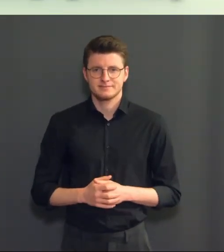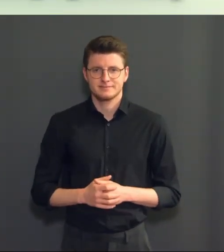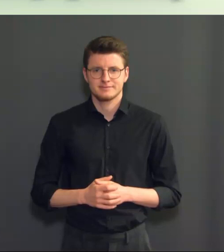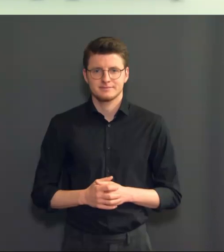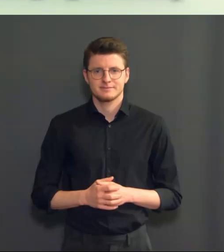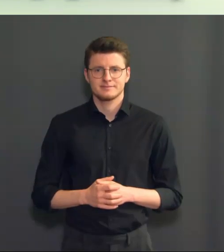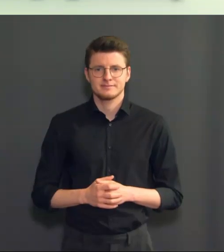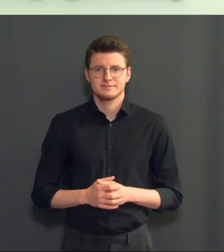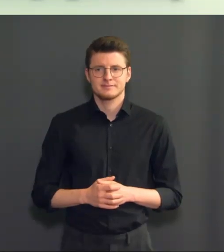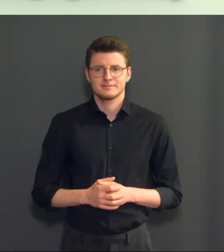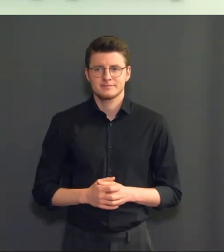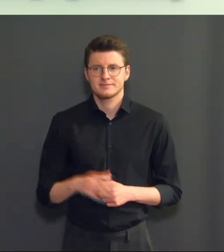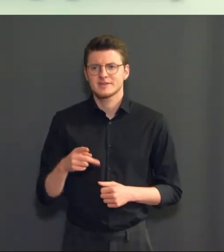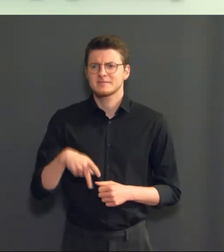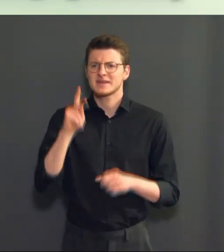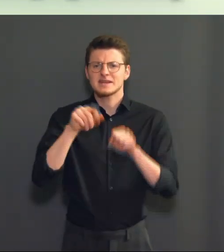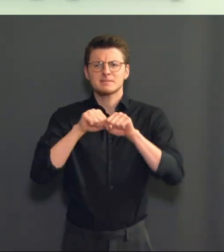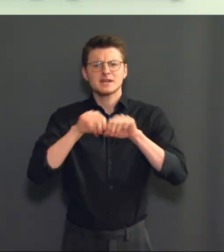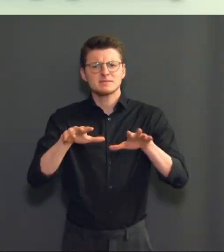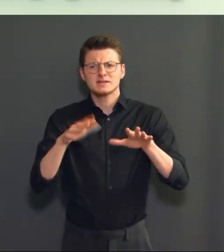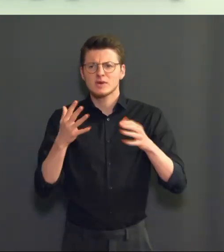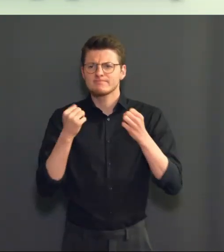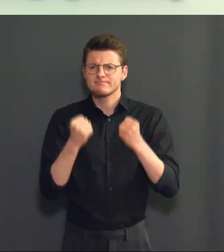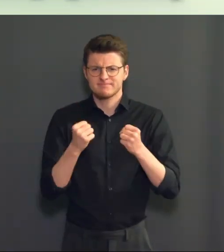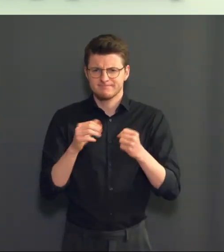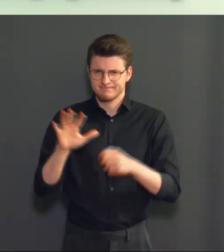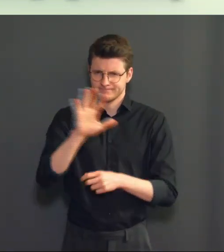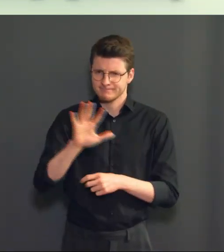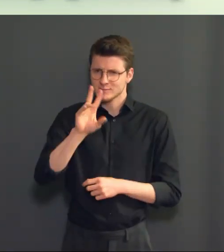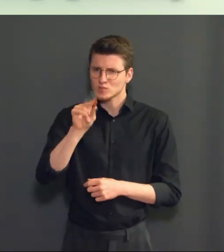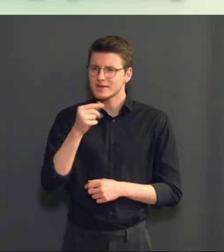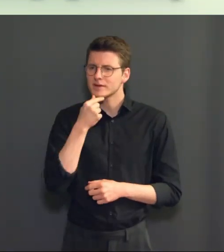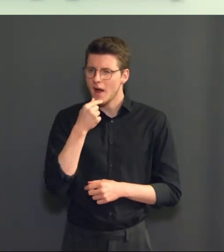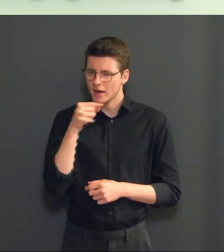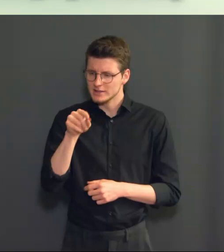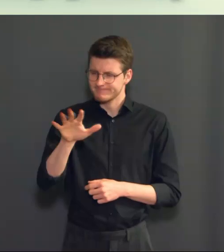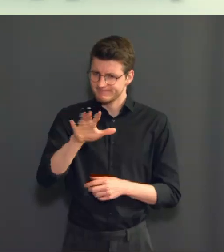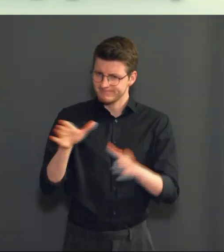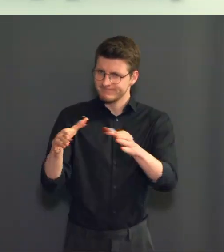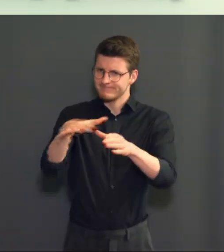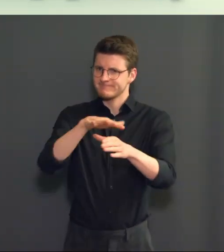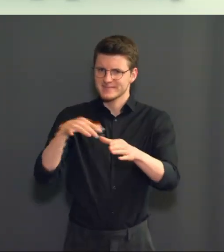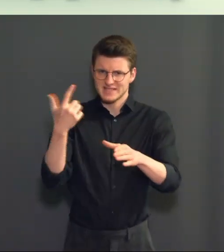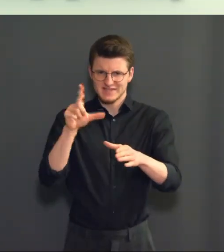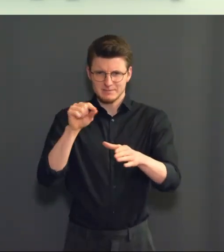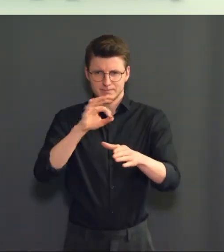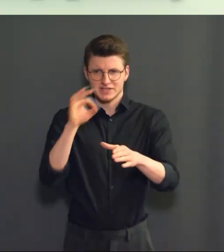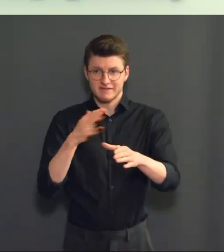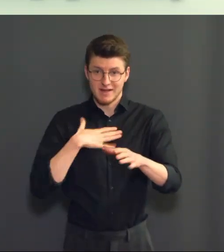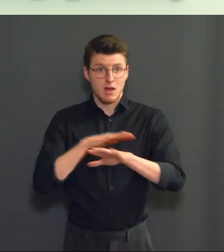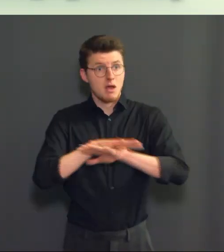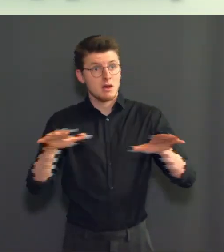De meeste besmettingen zien we nu nog bij de twintigers, die verantwoordelijk zijn voor zo'n 17% van de nieuwe